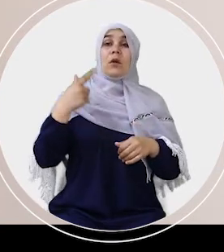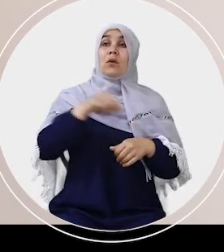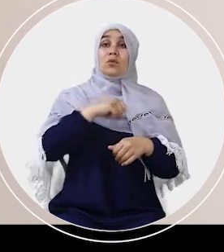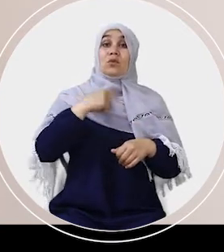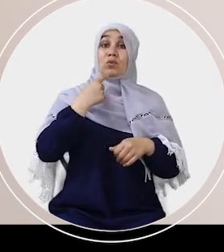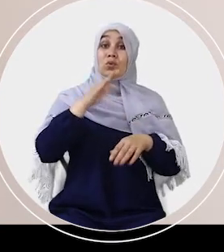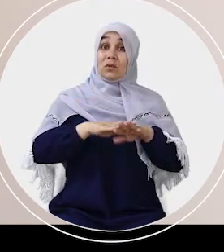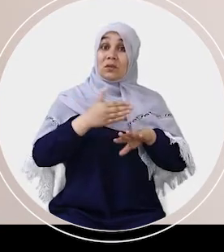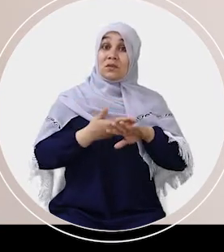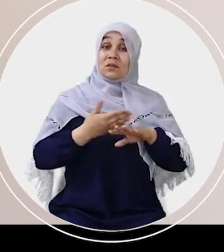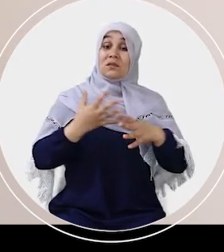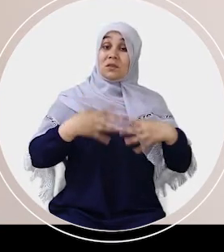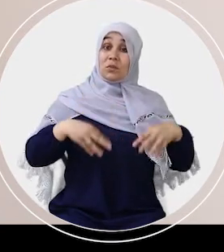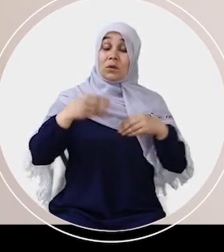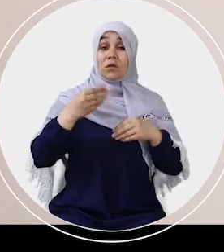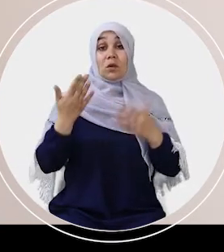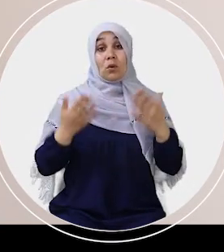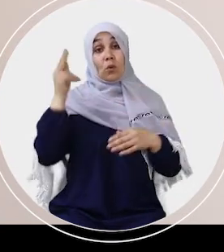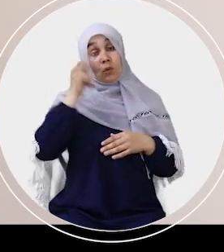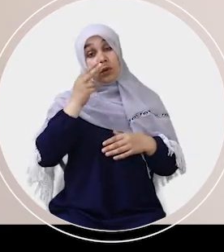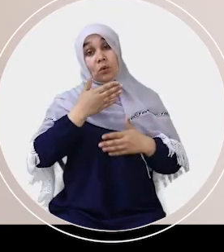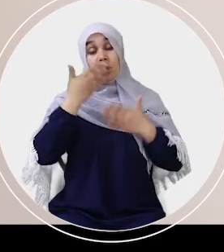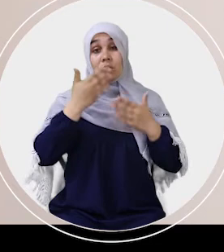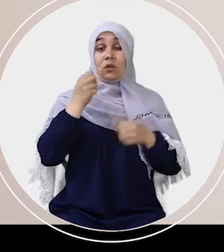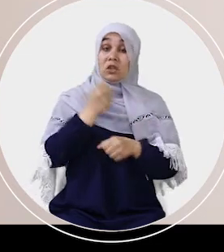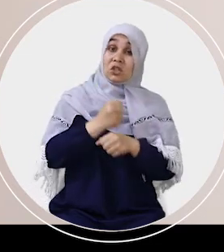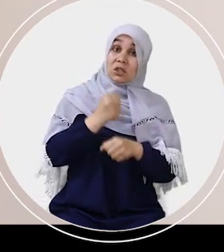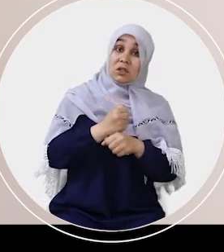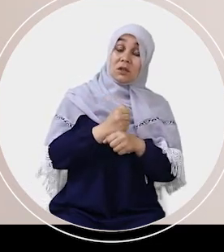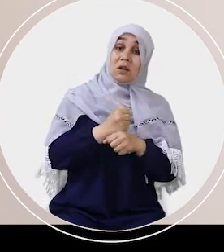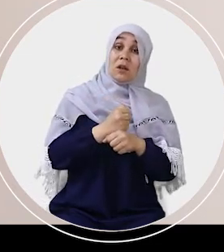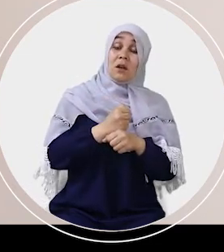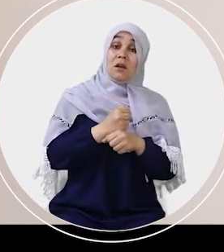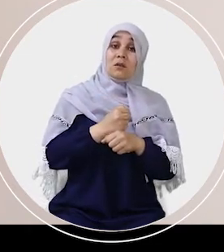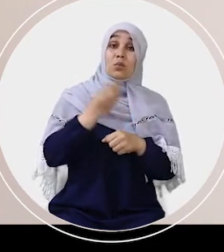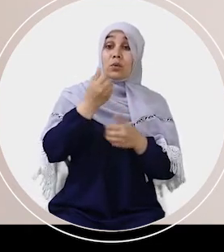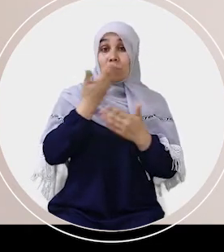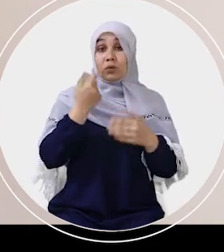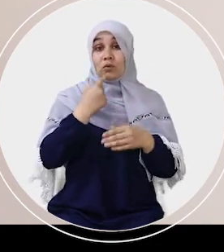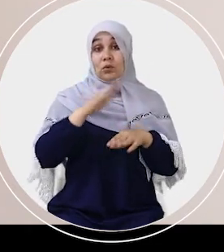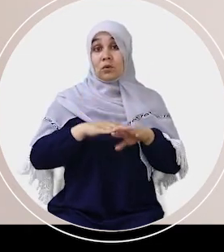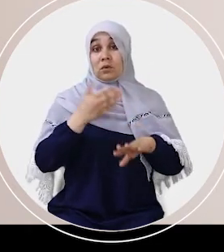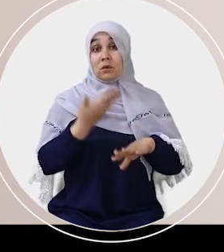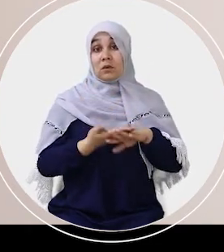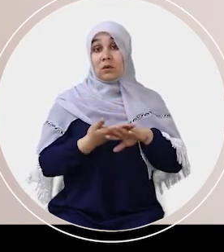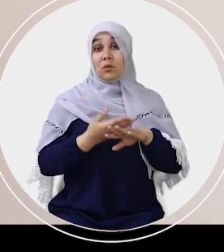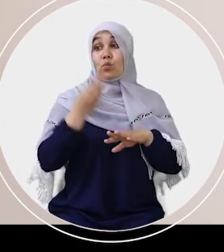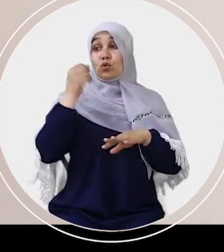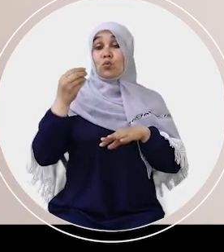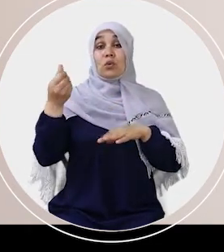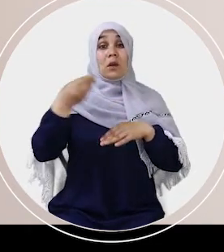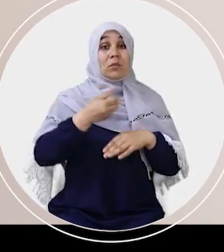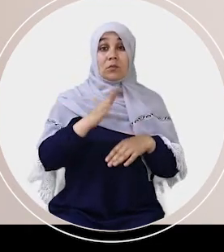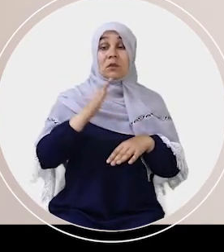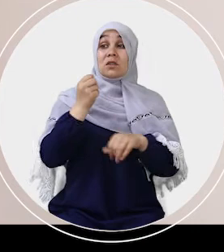Demak, bu ayolga o'qiydi yo ishlaydi, ehtimol ishlasa kerak, pul yo'q deganiga qaraganda, pul bermaydiganiga